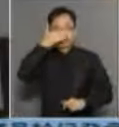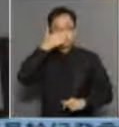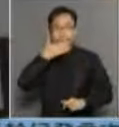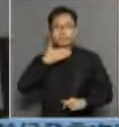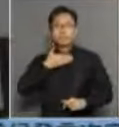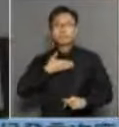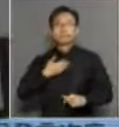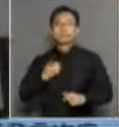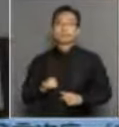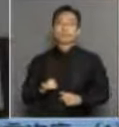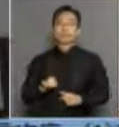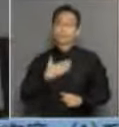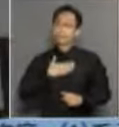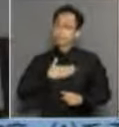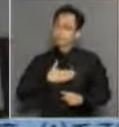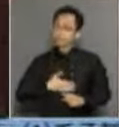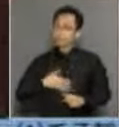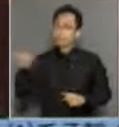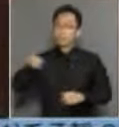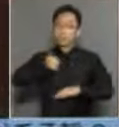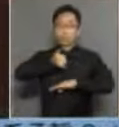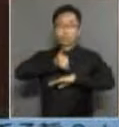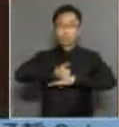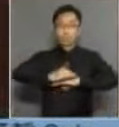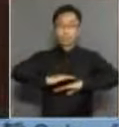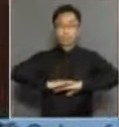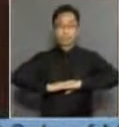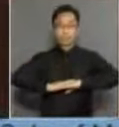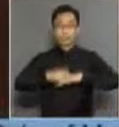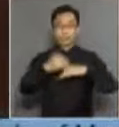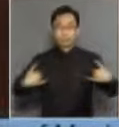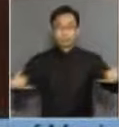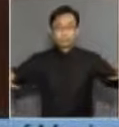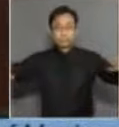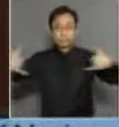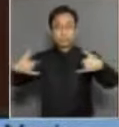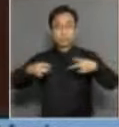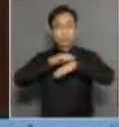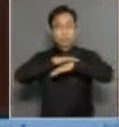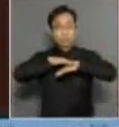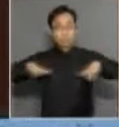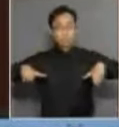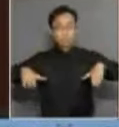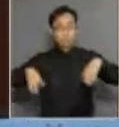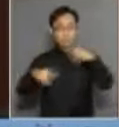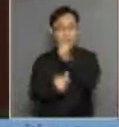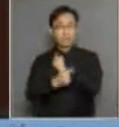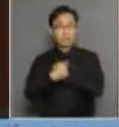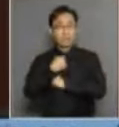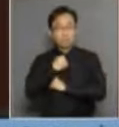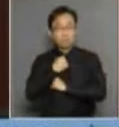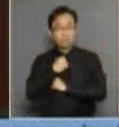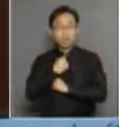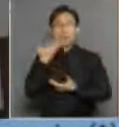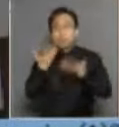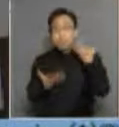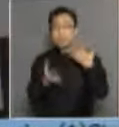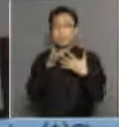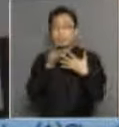吧？你坐在上面那個位置，你是絕對公正，是吧？雖然有時我即